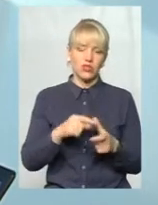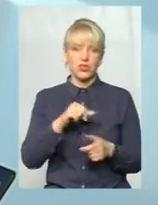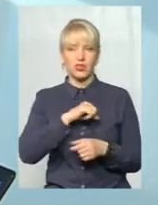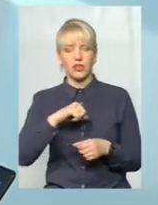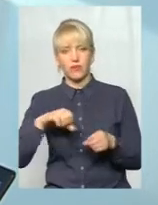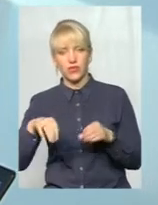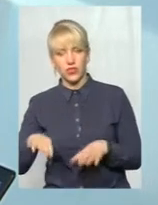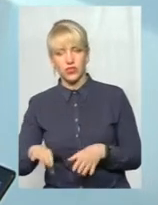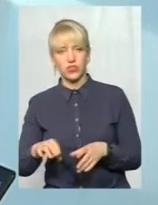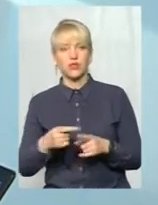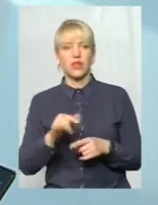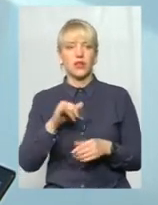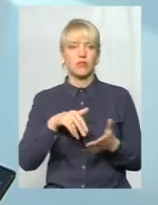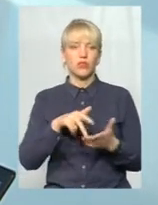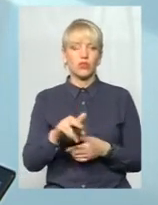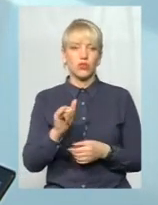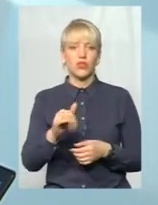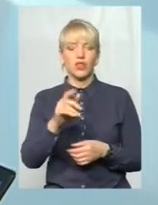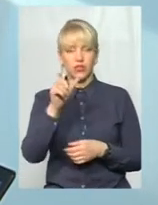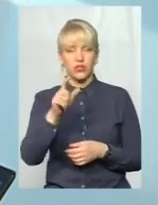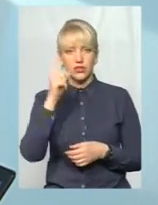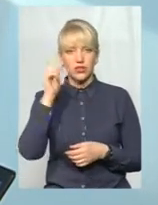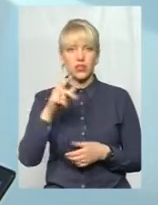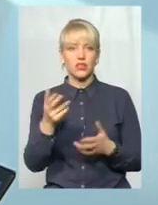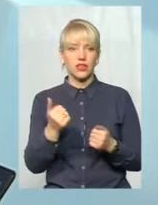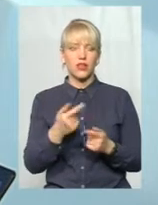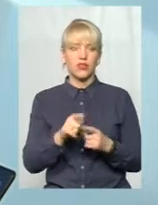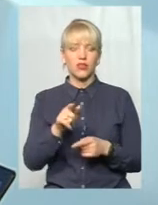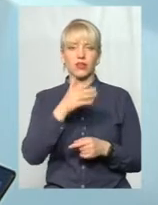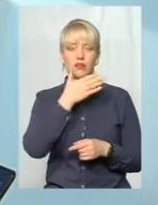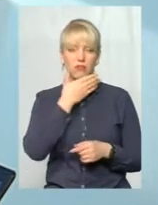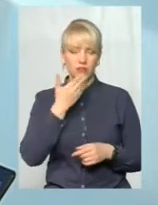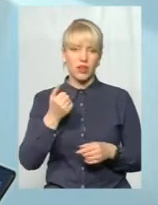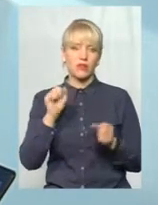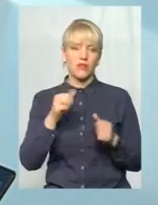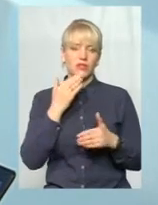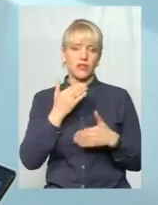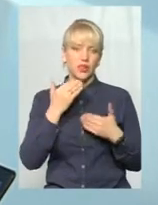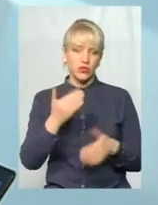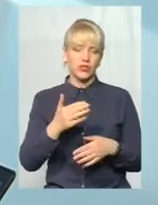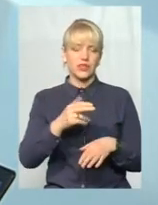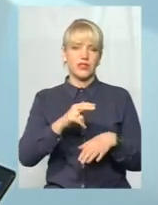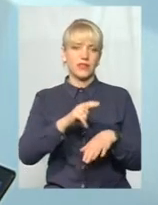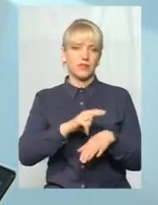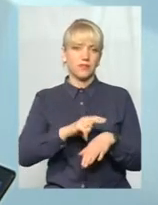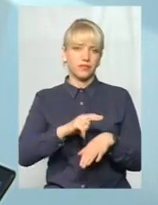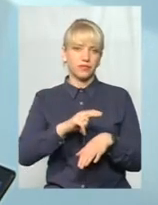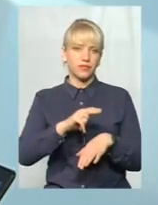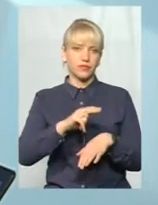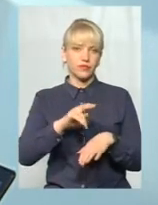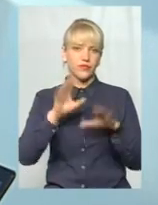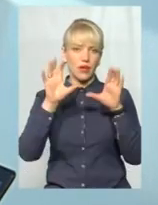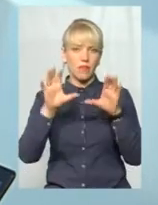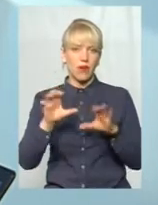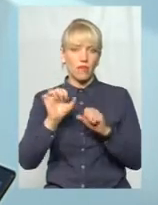вирішив, чи якийсь інший момент пішов, і вона знає, що да, його там певний період немає, вона звернулася в правоохоронні органи і